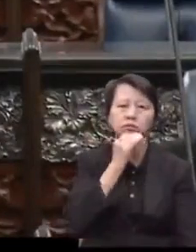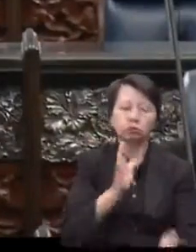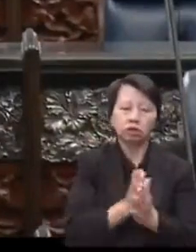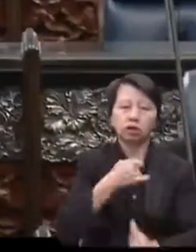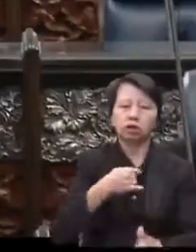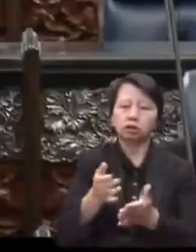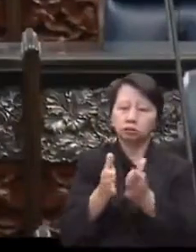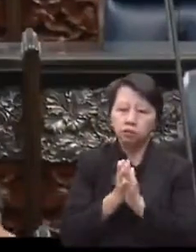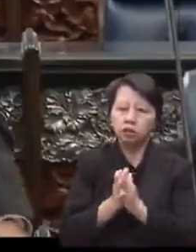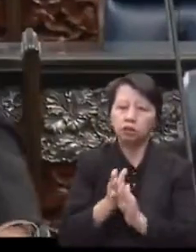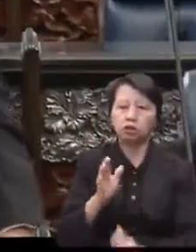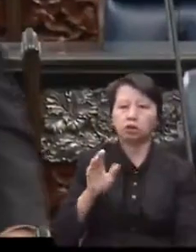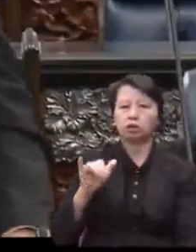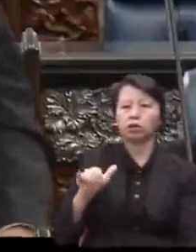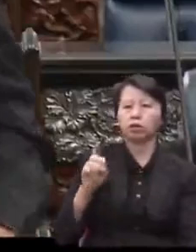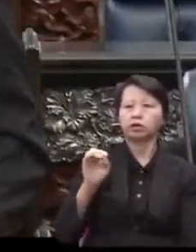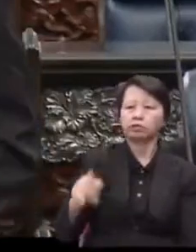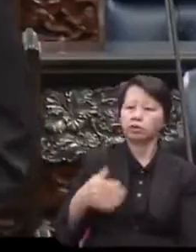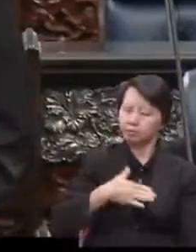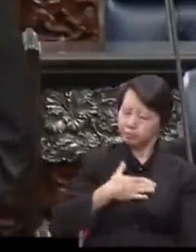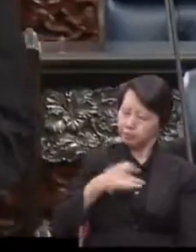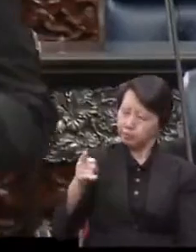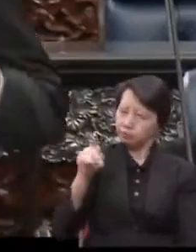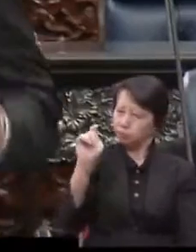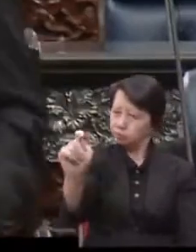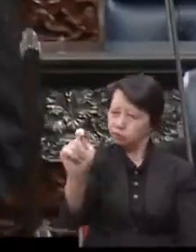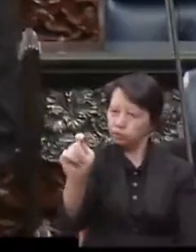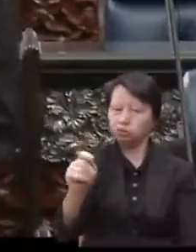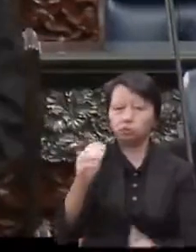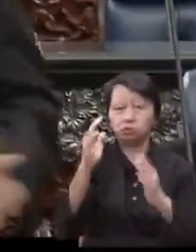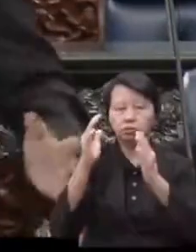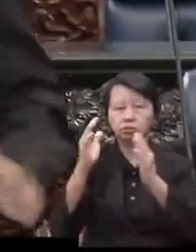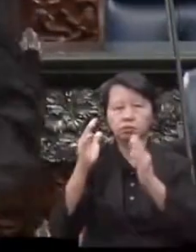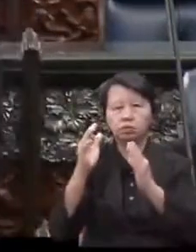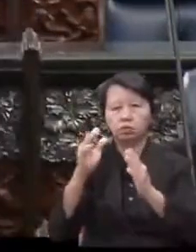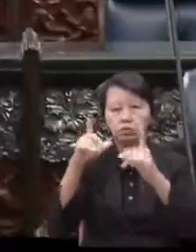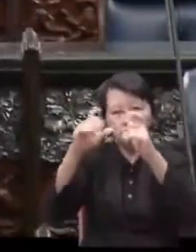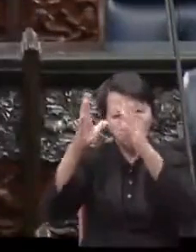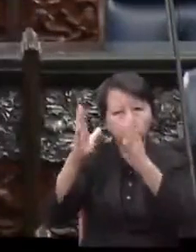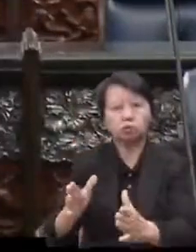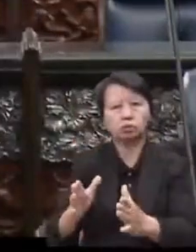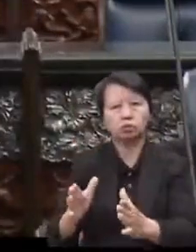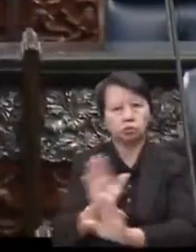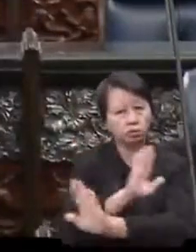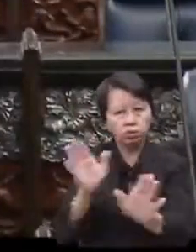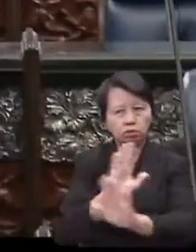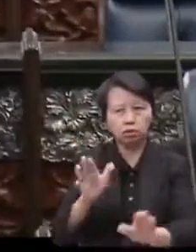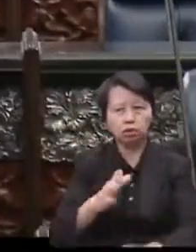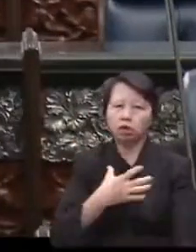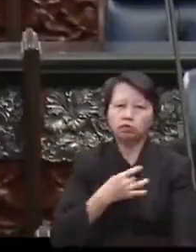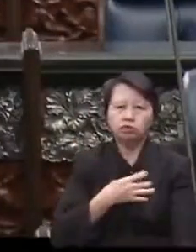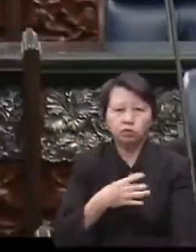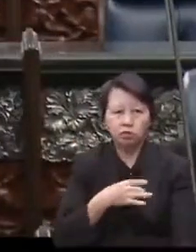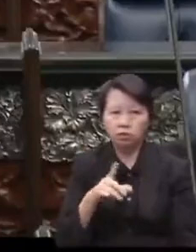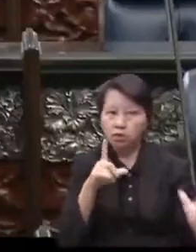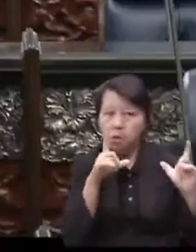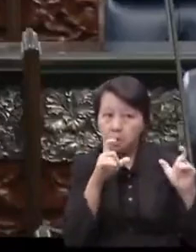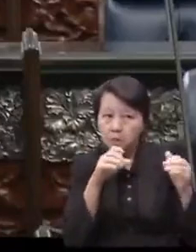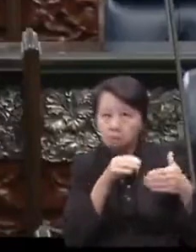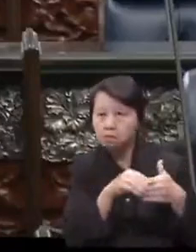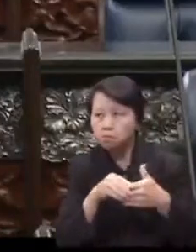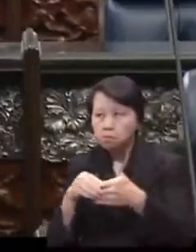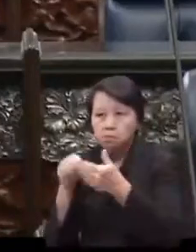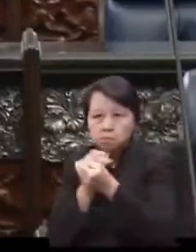minta Pua supaya Memberi teguran kepada juru foto ataupun sesiapa juga jangan simply mudah kerana ia